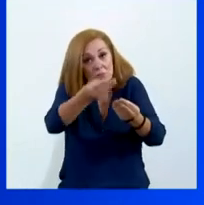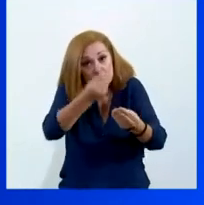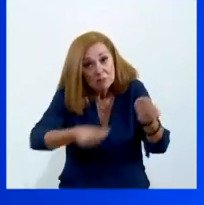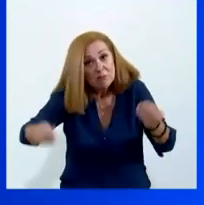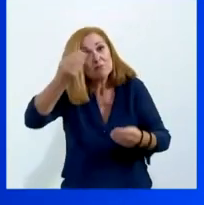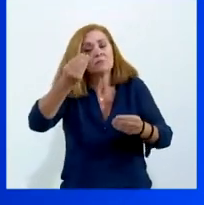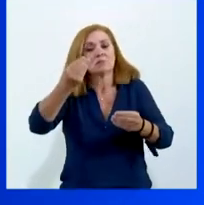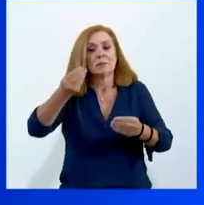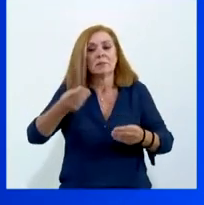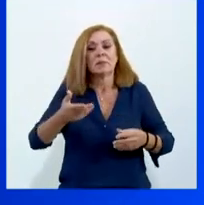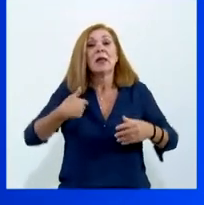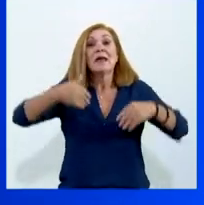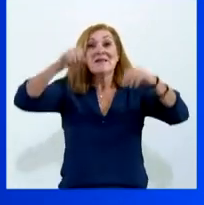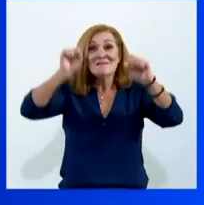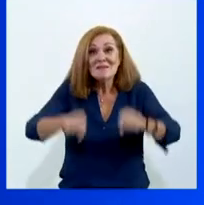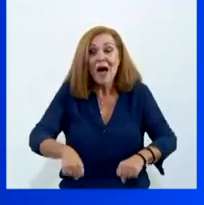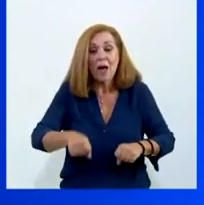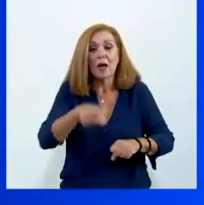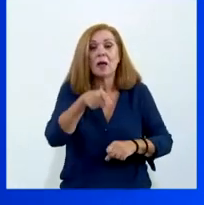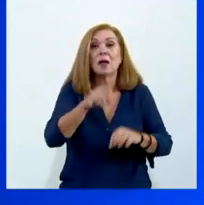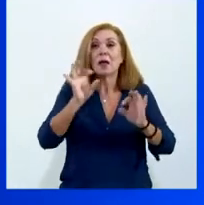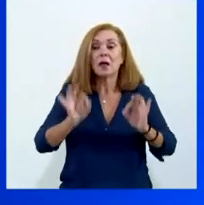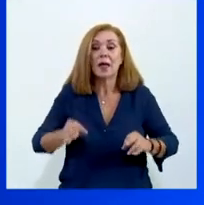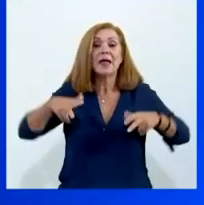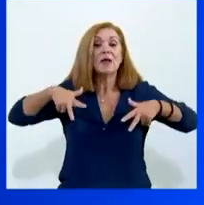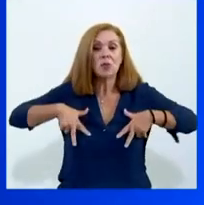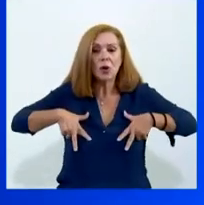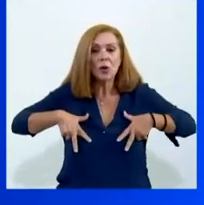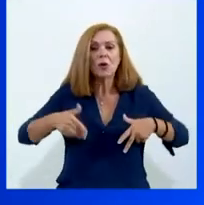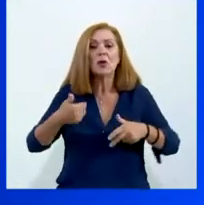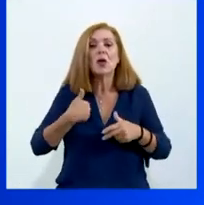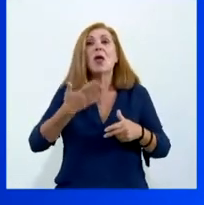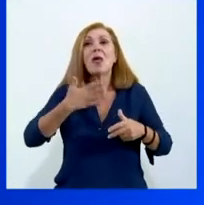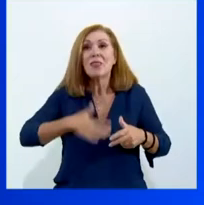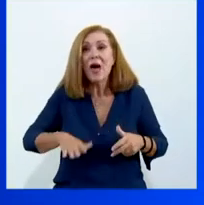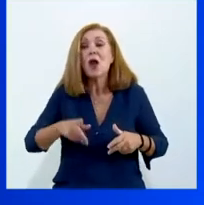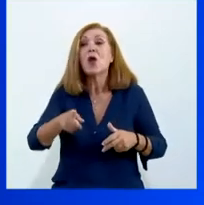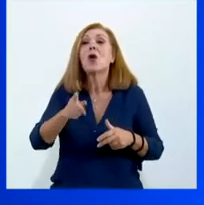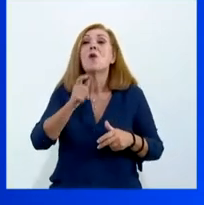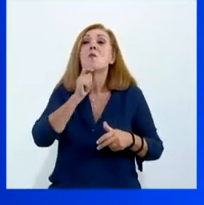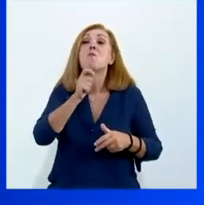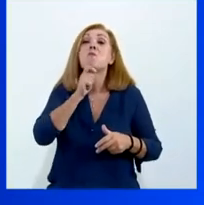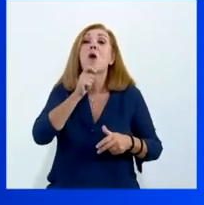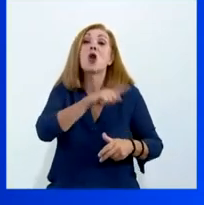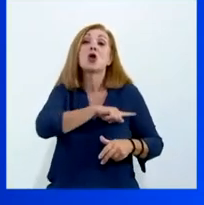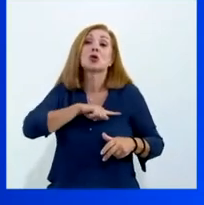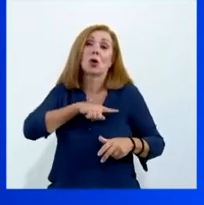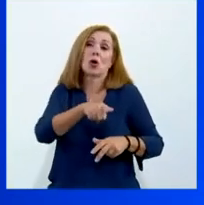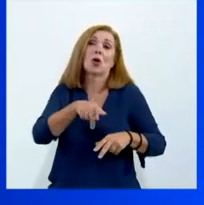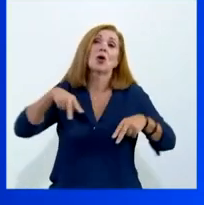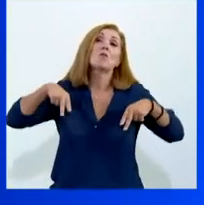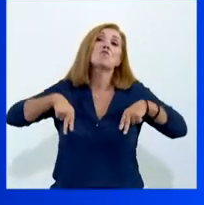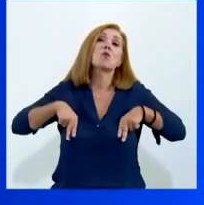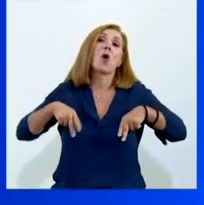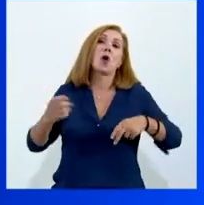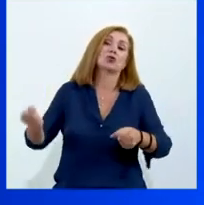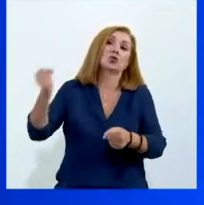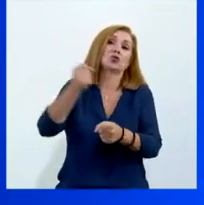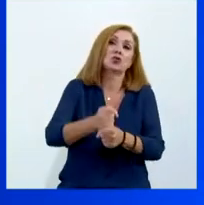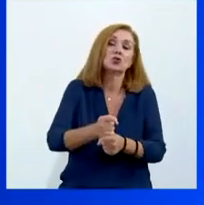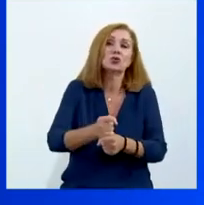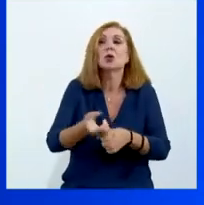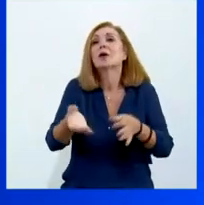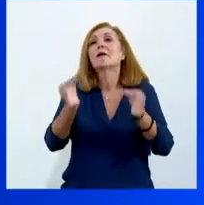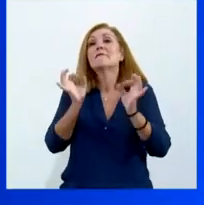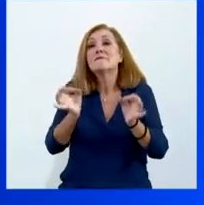ναι, από τη στιγμή που είναι Υπουργείο, επιζητούμε να έχουμε πολιτικό προϊστάμενο στο Υπουργείο και η επιλογή του πολιτικού προϊστάμενου προφανώς είναι